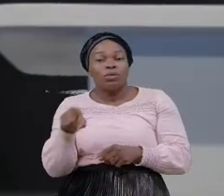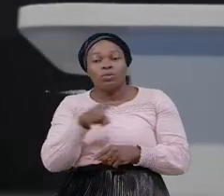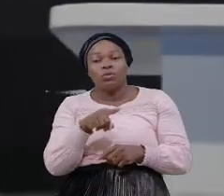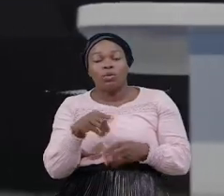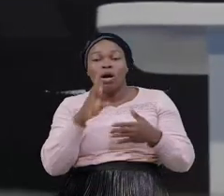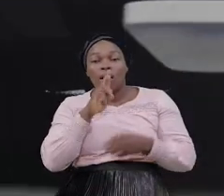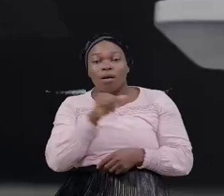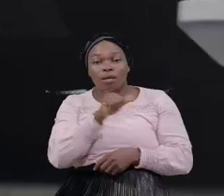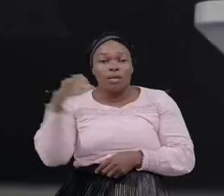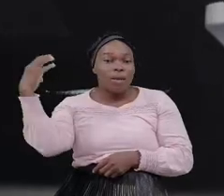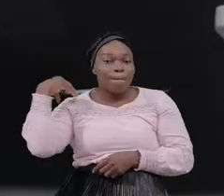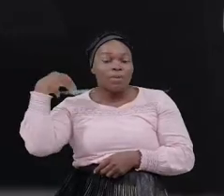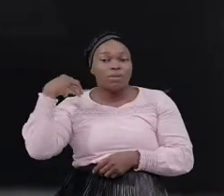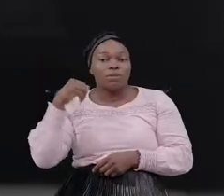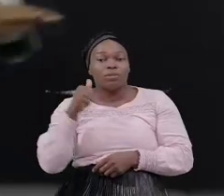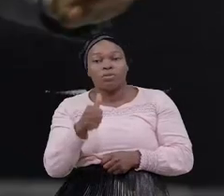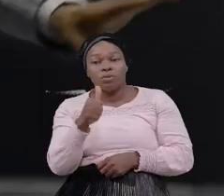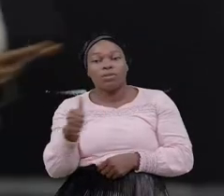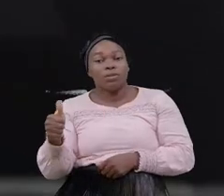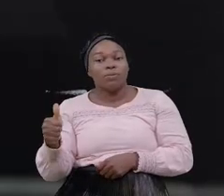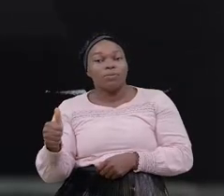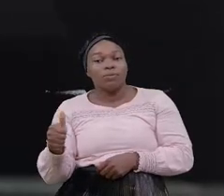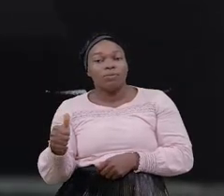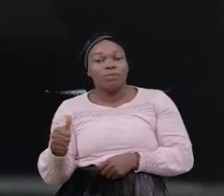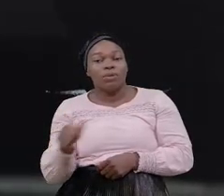maître vous-même, un centenier